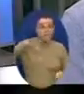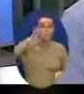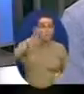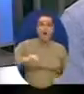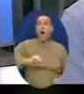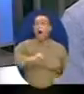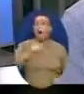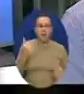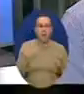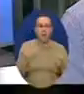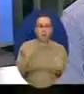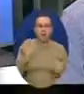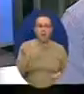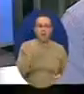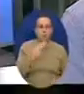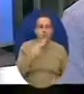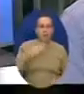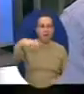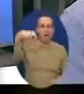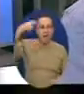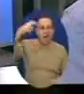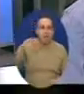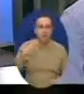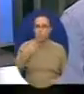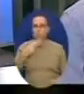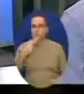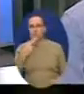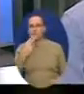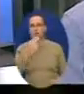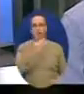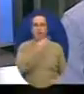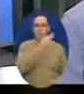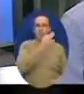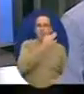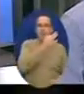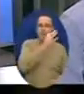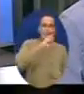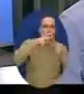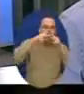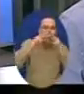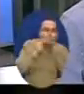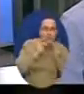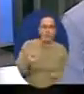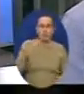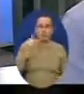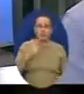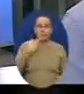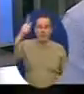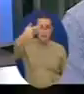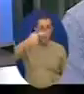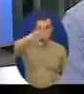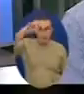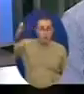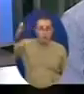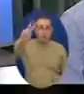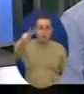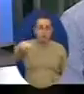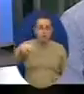של יהודים וערבים, יהודים ודרוזים, יהודים ובדואים. הגליל למשל יש לא יותר מ-35% יהודים.